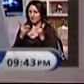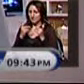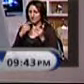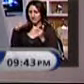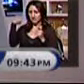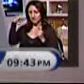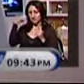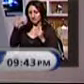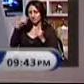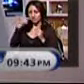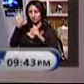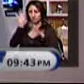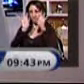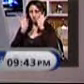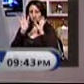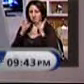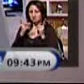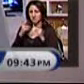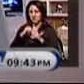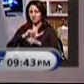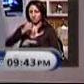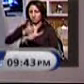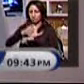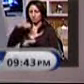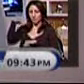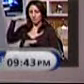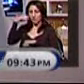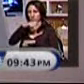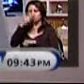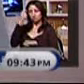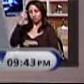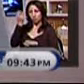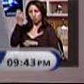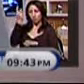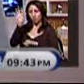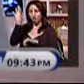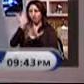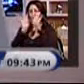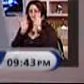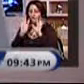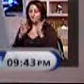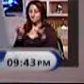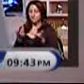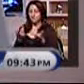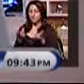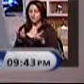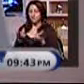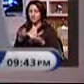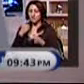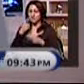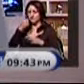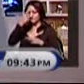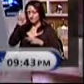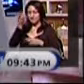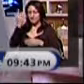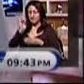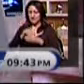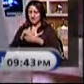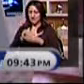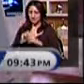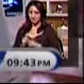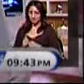دكتور علاء الاسواني في بدائل، من البدائل التي تقترحها ما بعد اذا ما تمت انتخابات الرئاسيه. ما هو انت